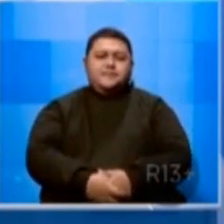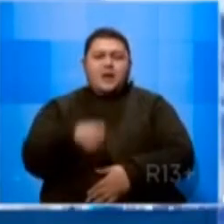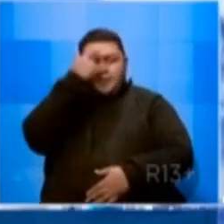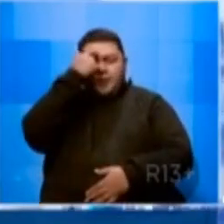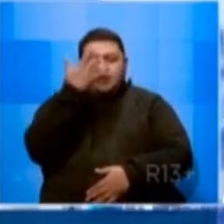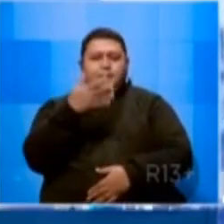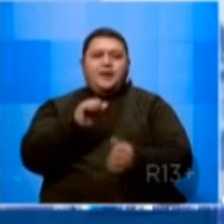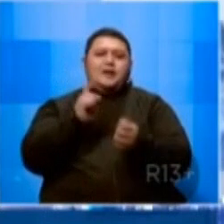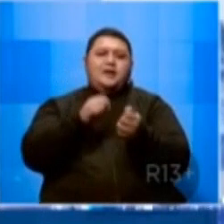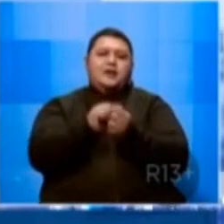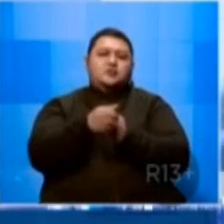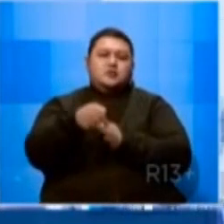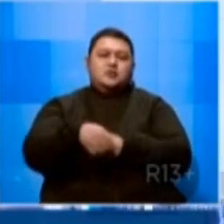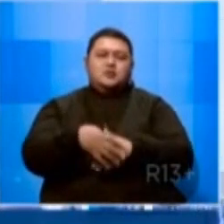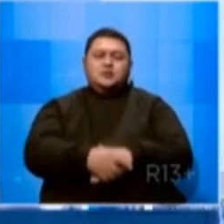kasus ini